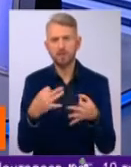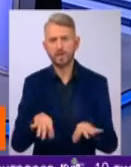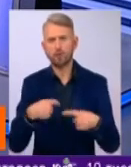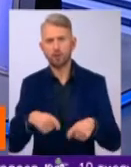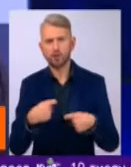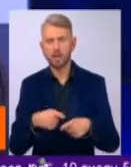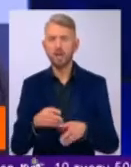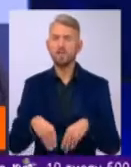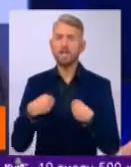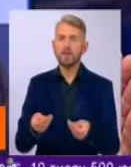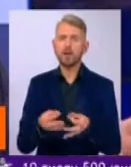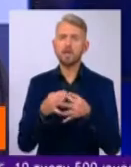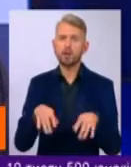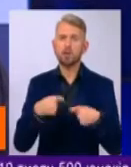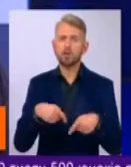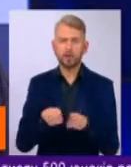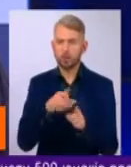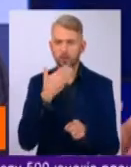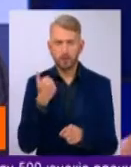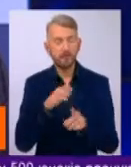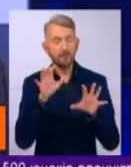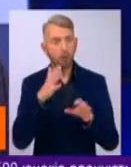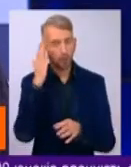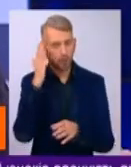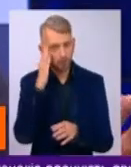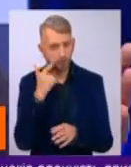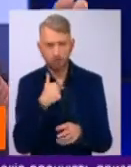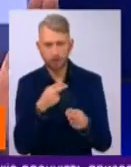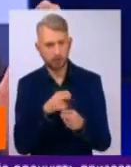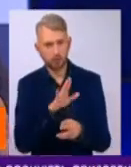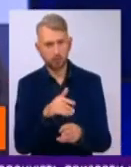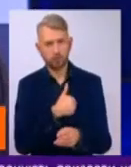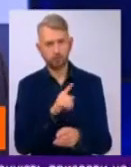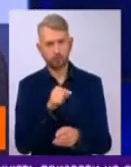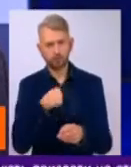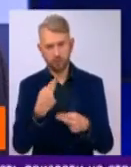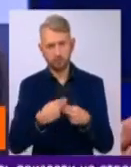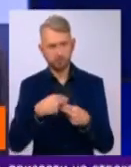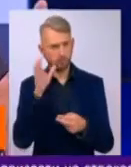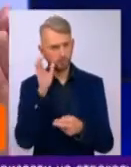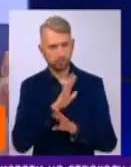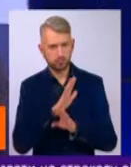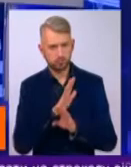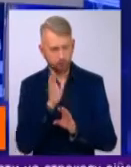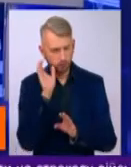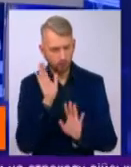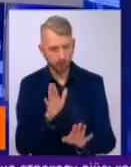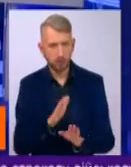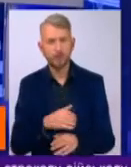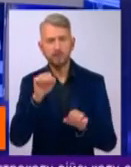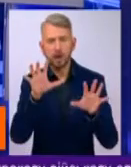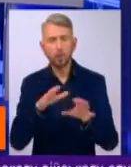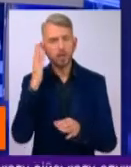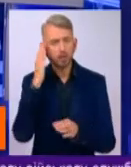продавати. Видавати законний і вільно спосіб, продавати, такого не існує. Законний спосіб. Говорю, я вас не перебивав, я хотів би, щоб ви мене теж послухали. Дуже вам дякую. Законний